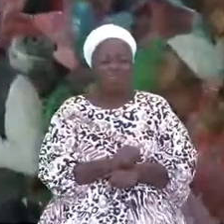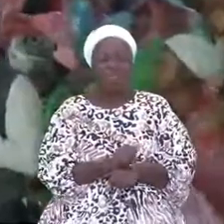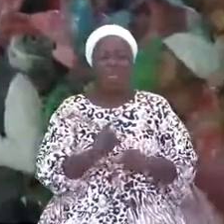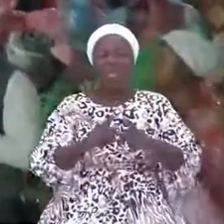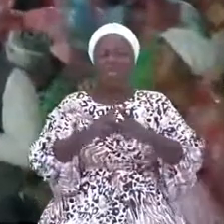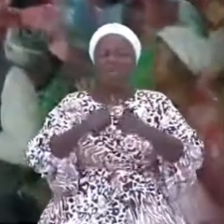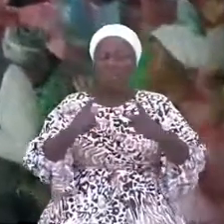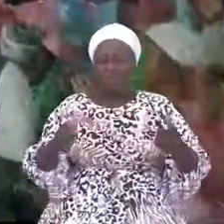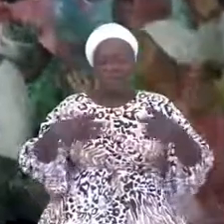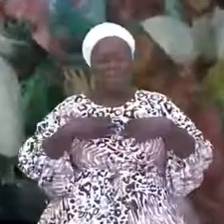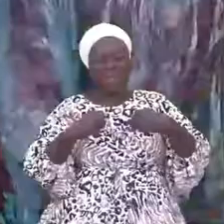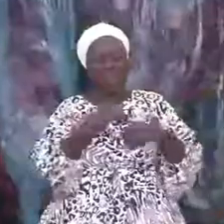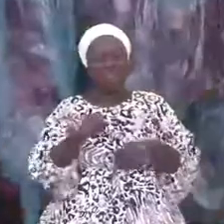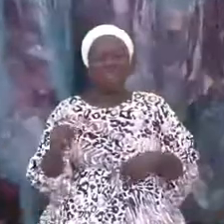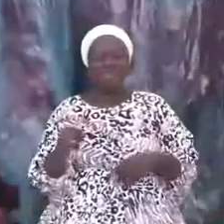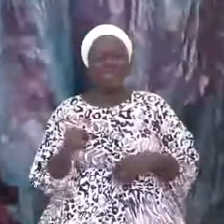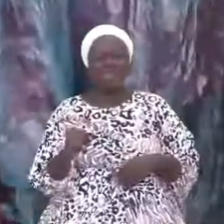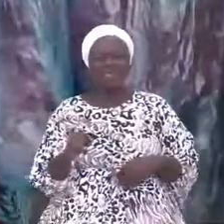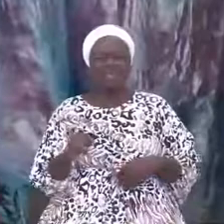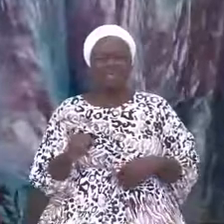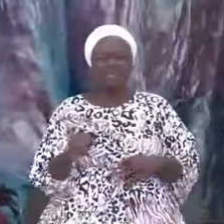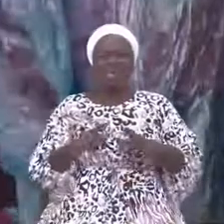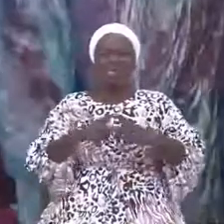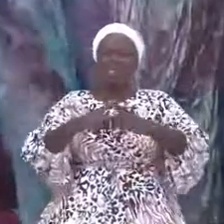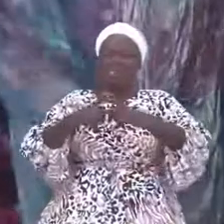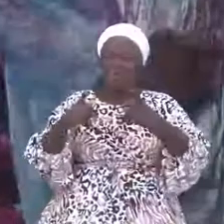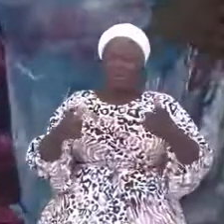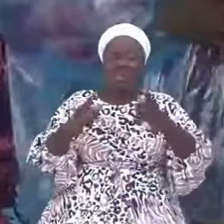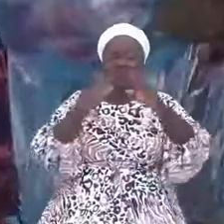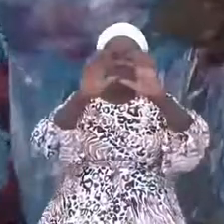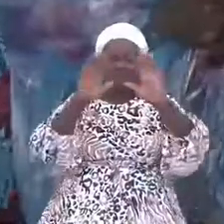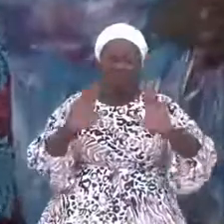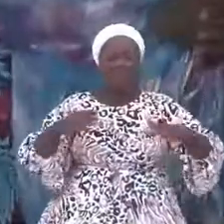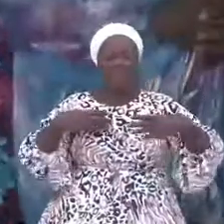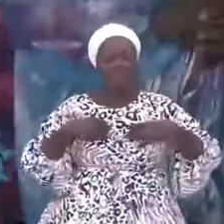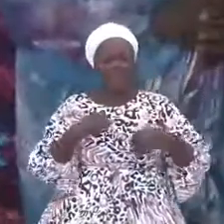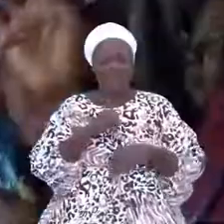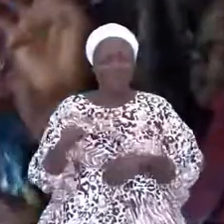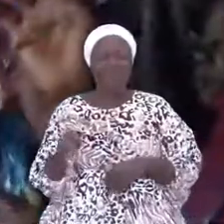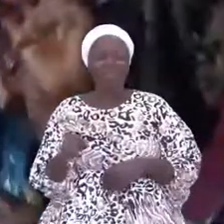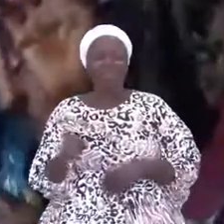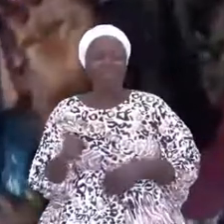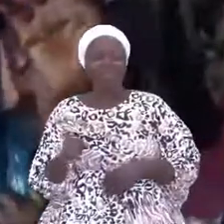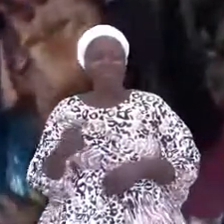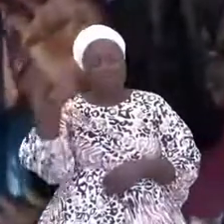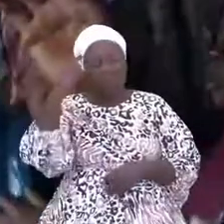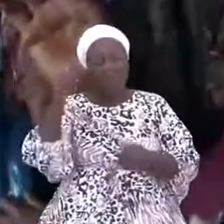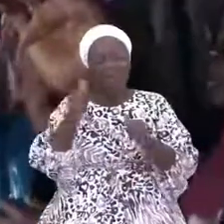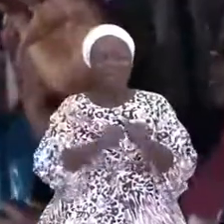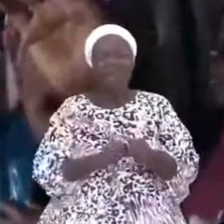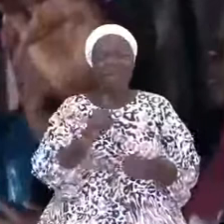des miracles surnaturels, de grandes guérisons, des guérisons surnaturelles